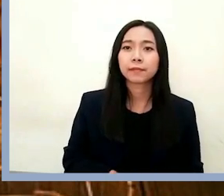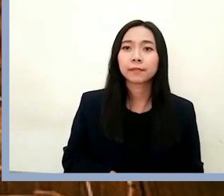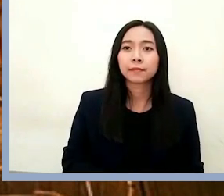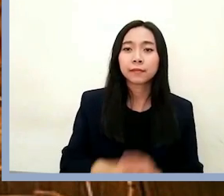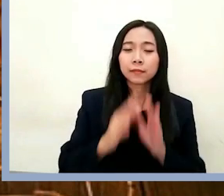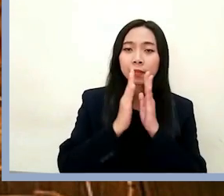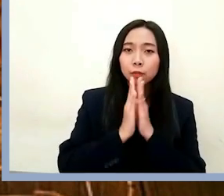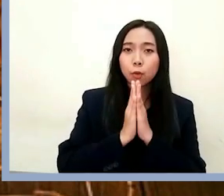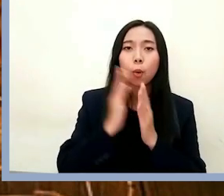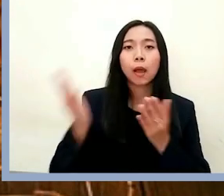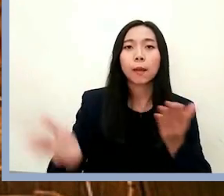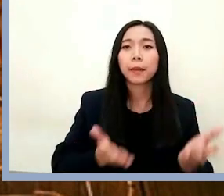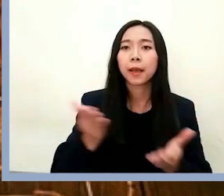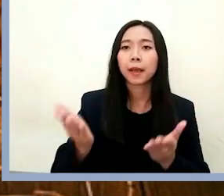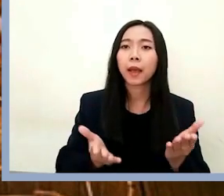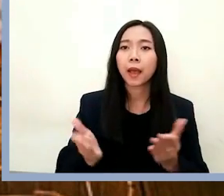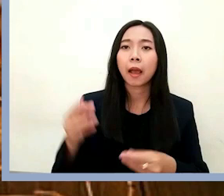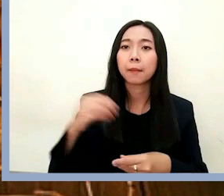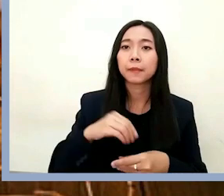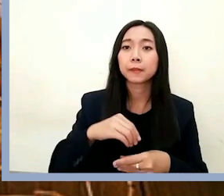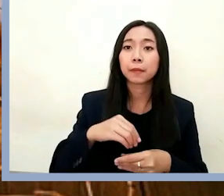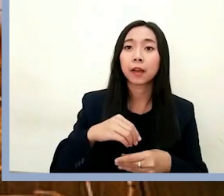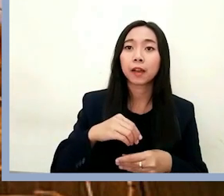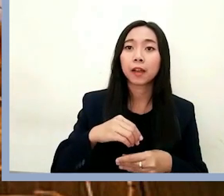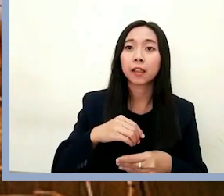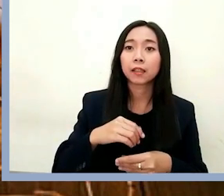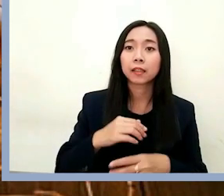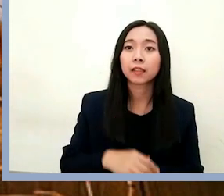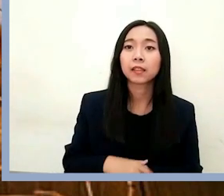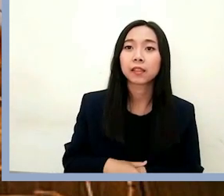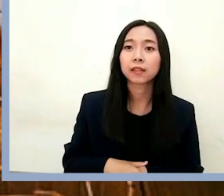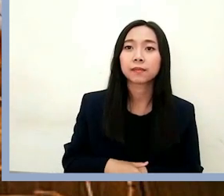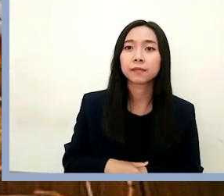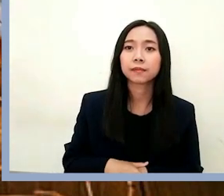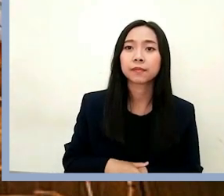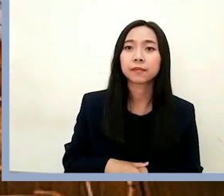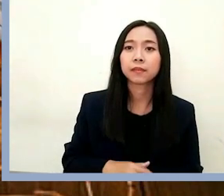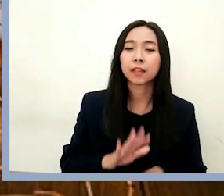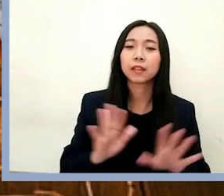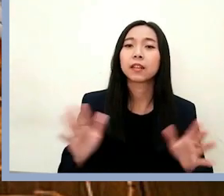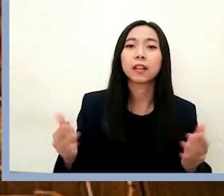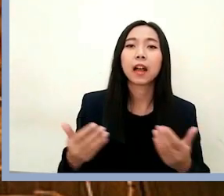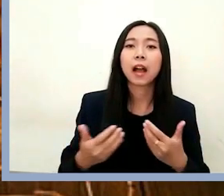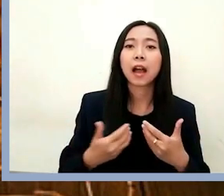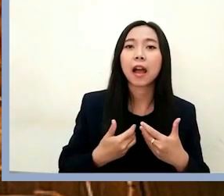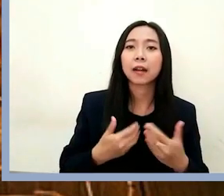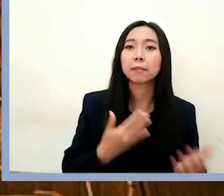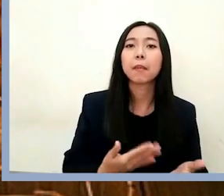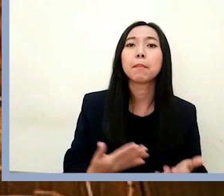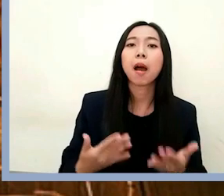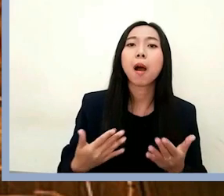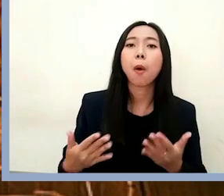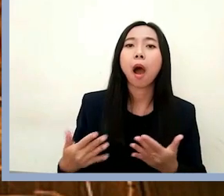pelayanan persembahan saudara tidak punya dampak apa-apa tidak akan